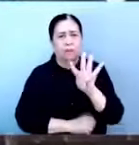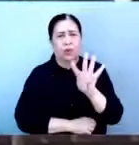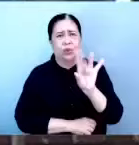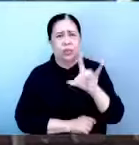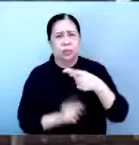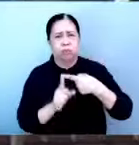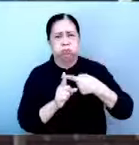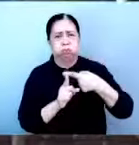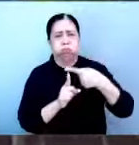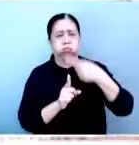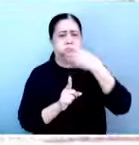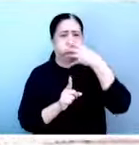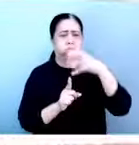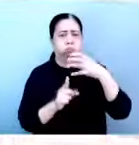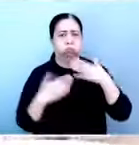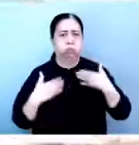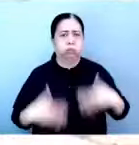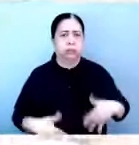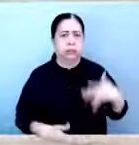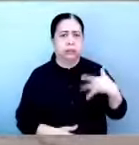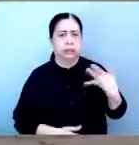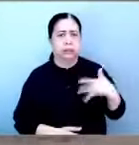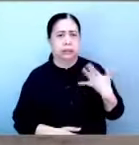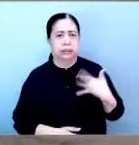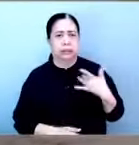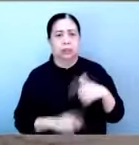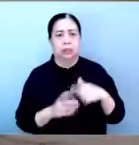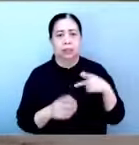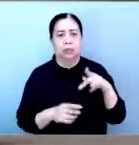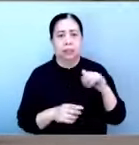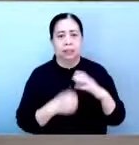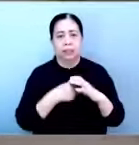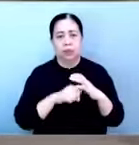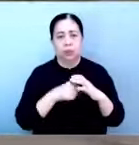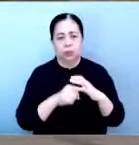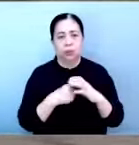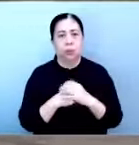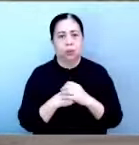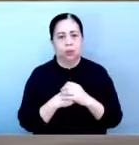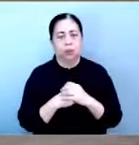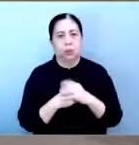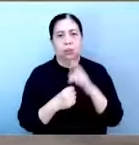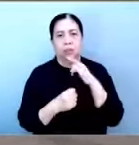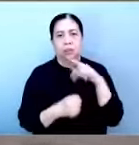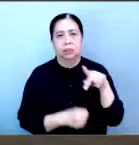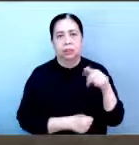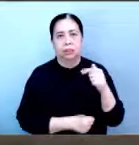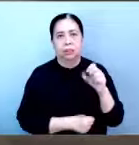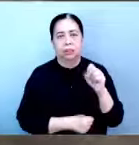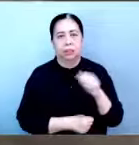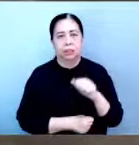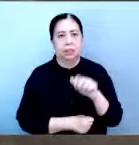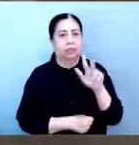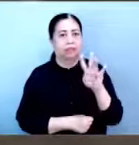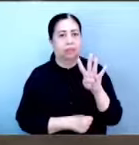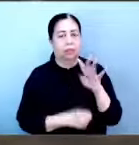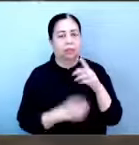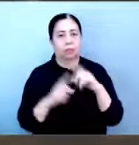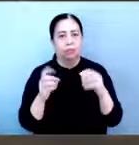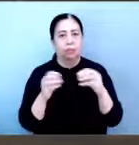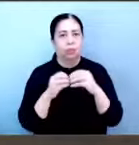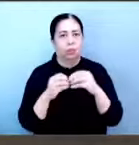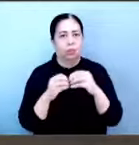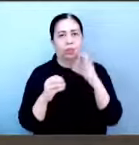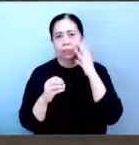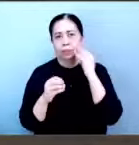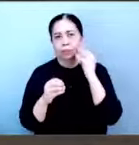cels ang heat index posible yan sa pili Camarin Sur base sa forecast ng pag-asa 34 na lugar din ang maaaaring makaranas